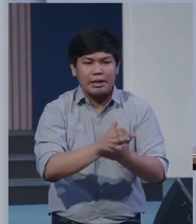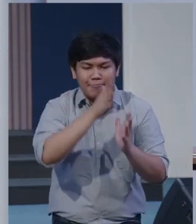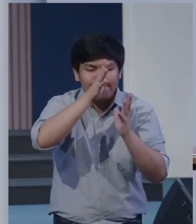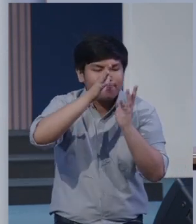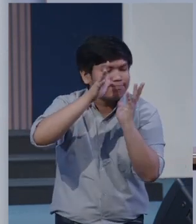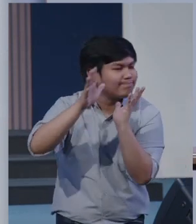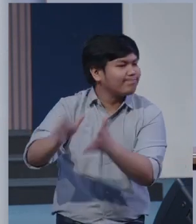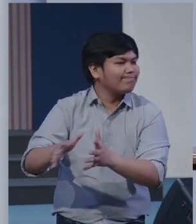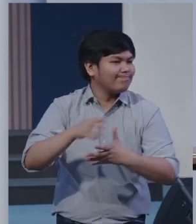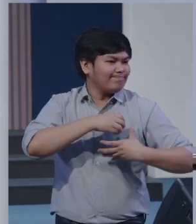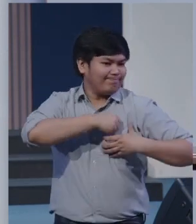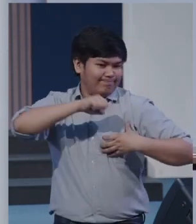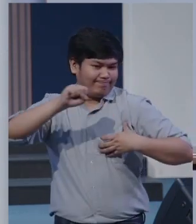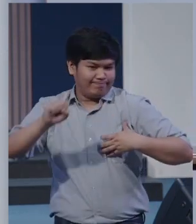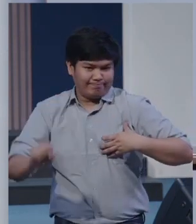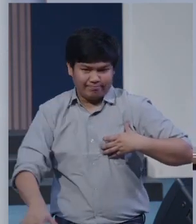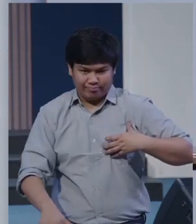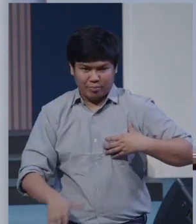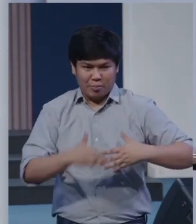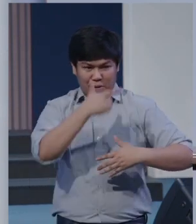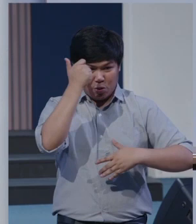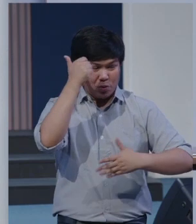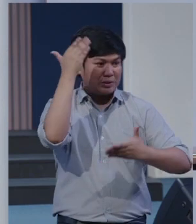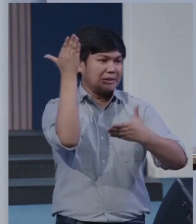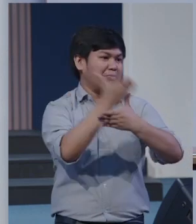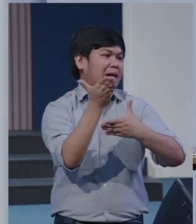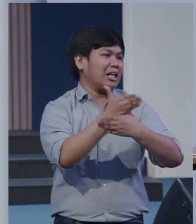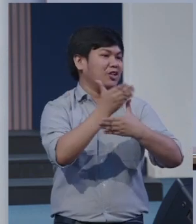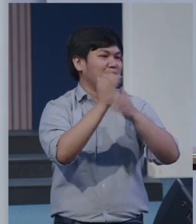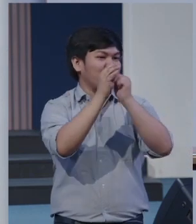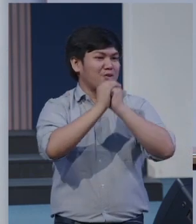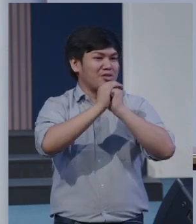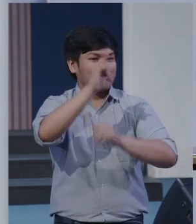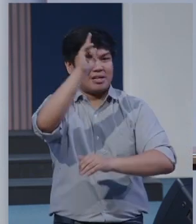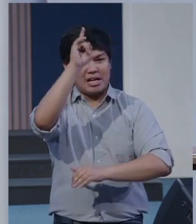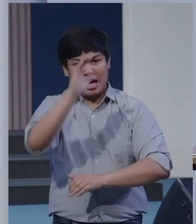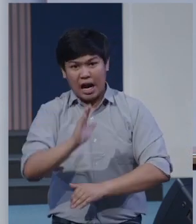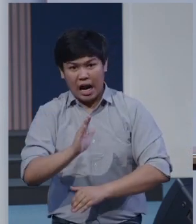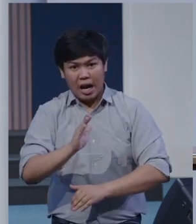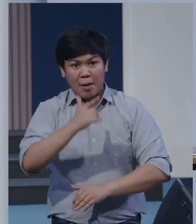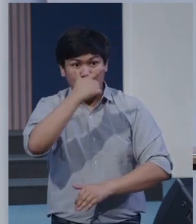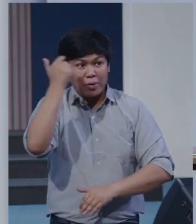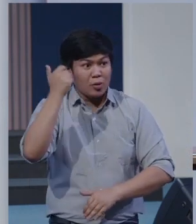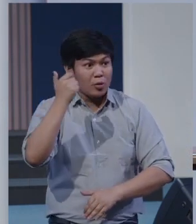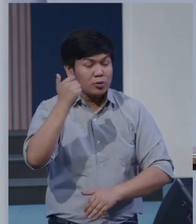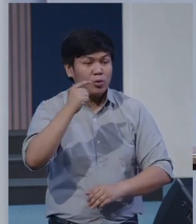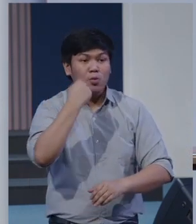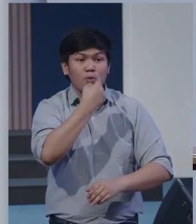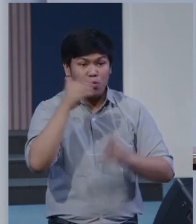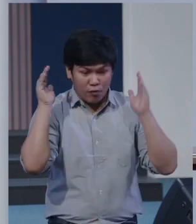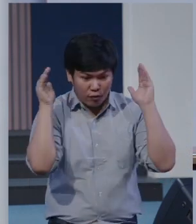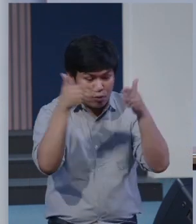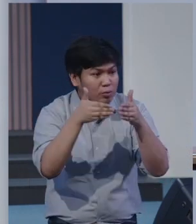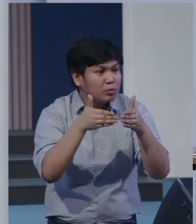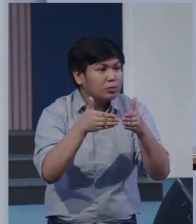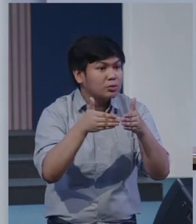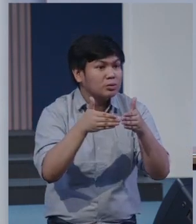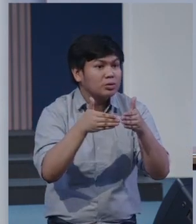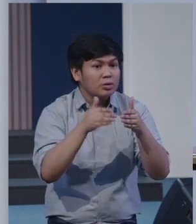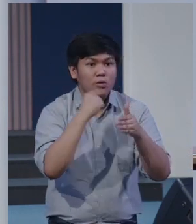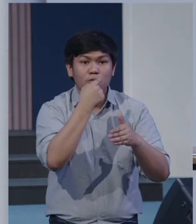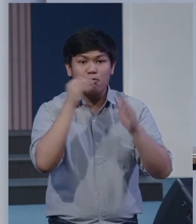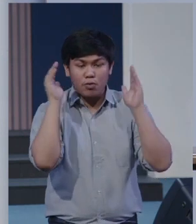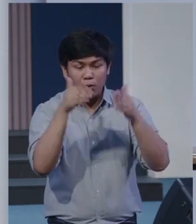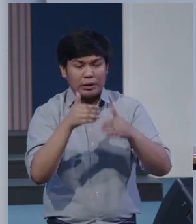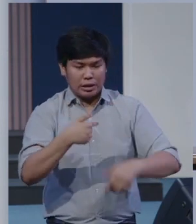na sa Diyos kaya sabi ng verse 5 which is idolatry yung lahat po na kanyang in enumerate